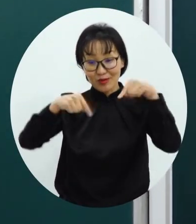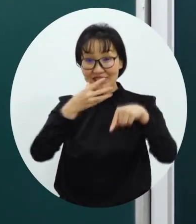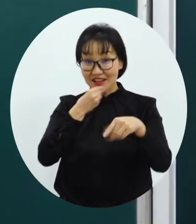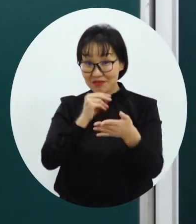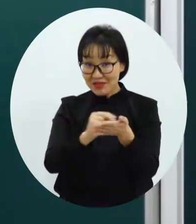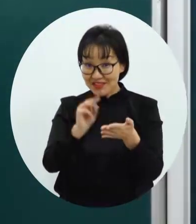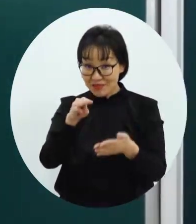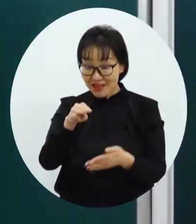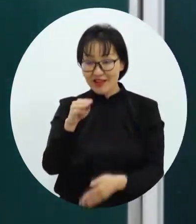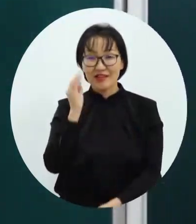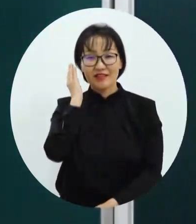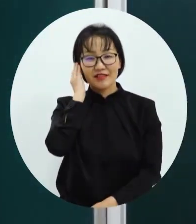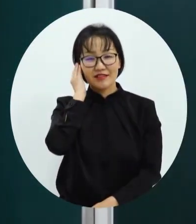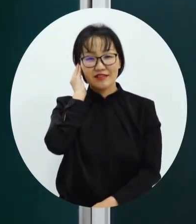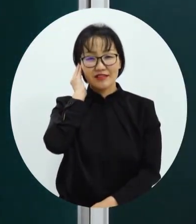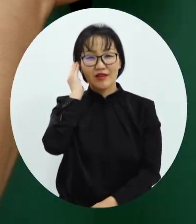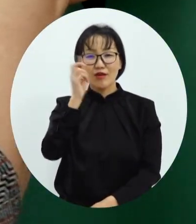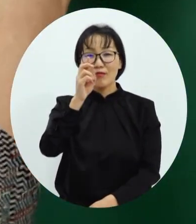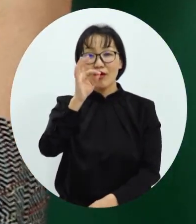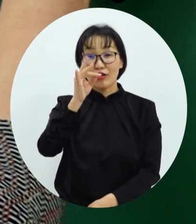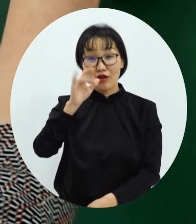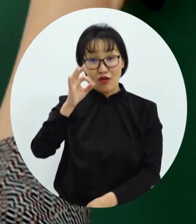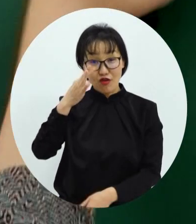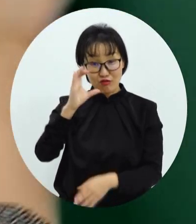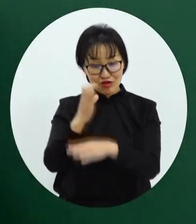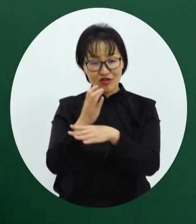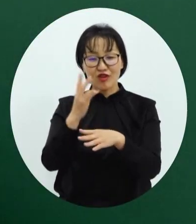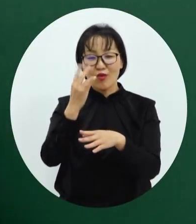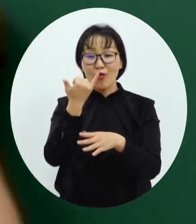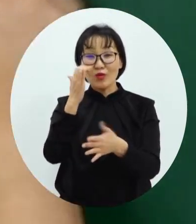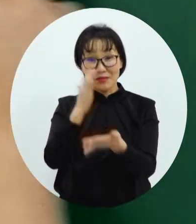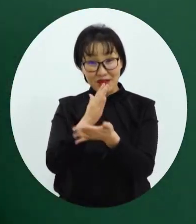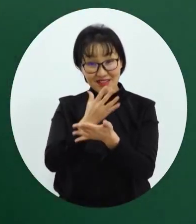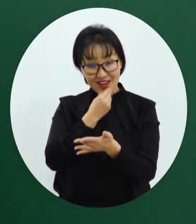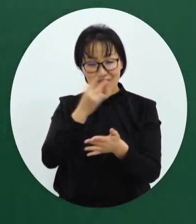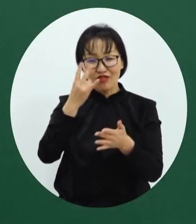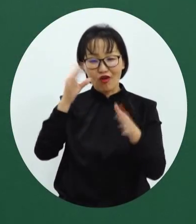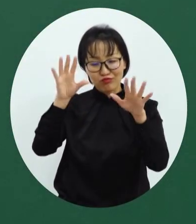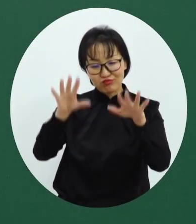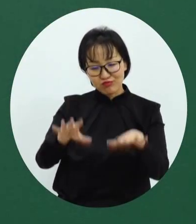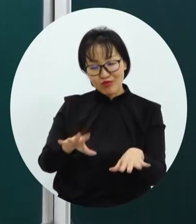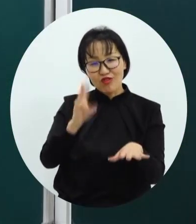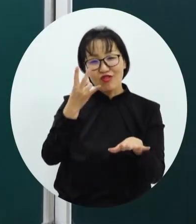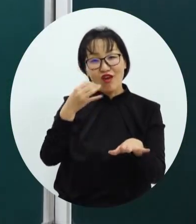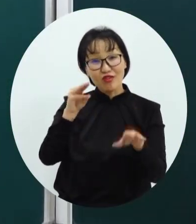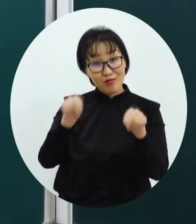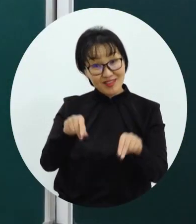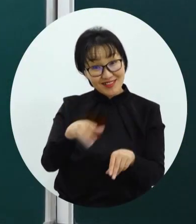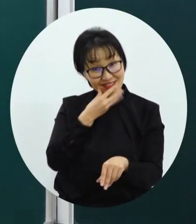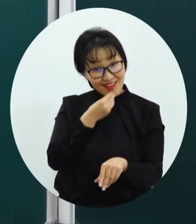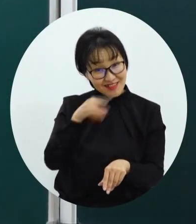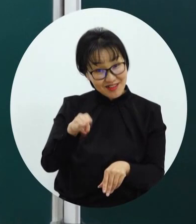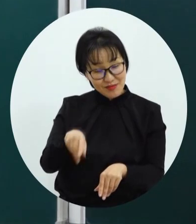гэж хэлнэ. Өшөө борог үвс норох сайхан гэсэн. Борог үвс гэдэг маань шаралсан сүм үрсийг